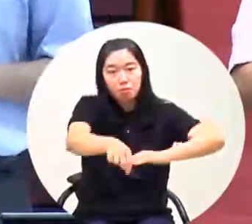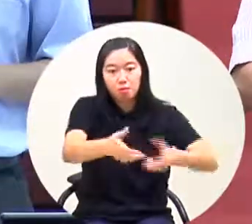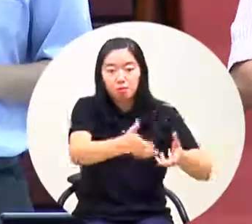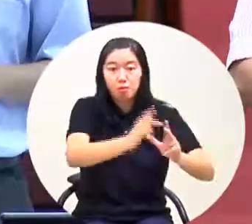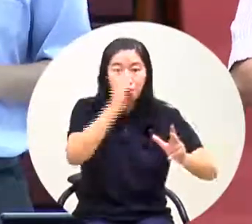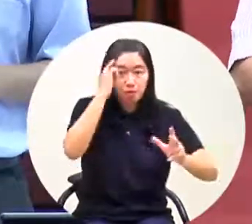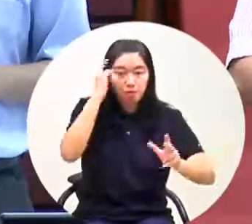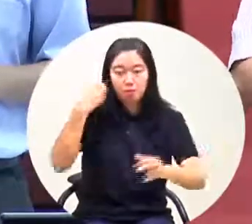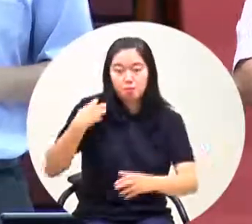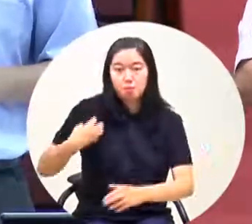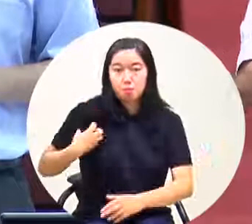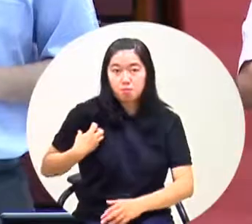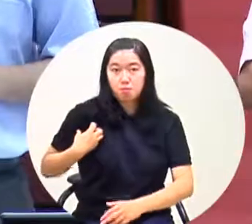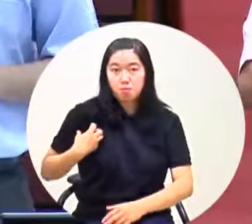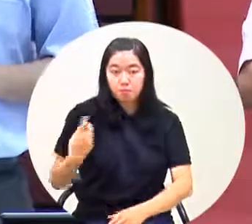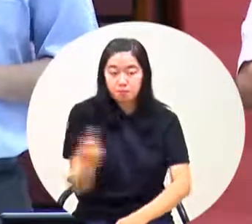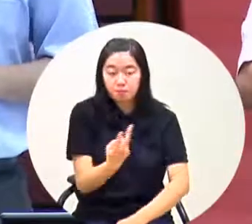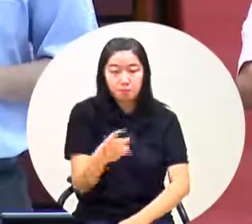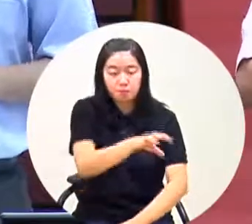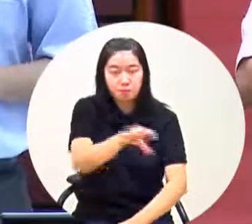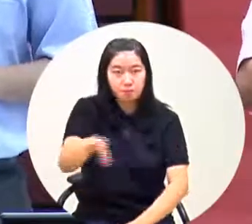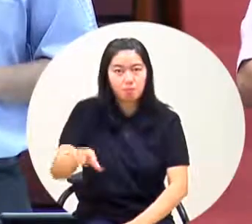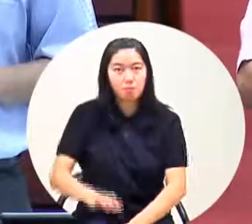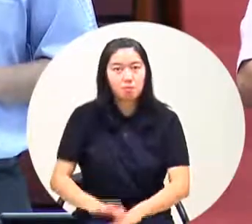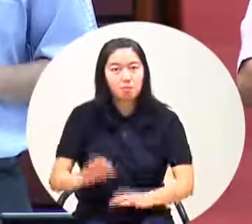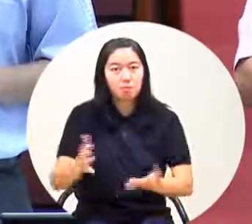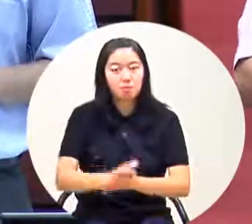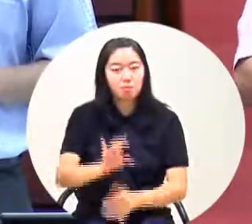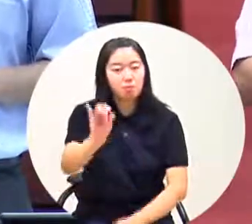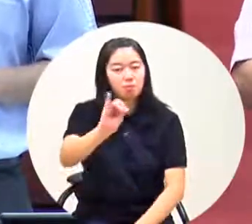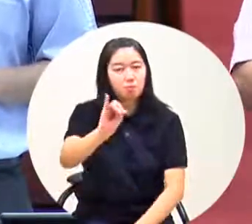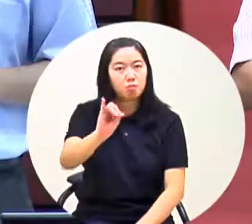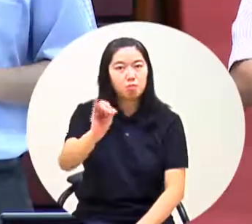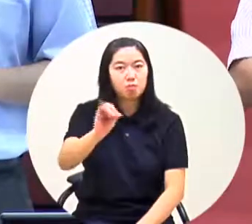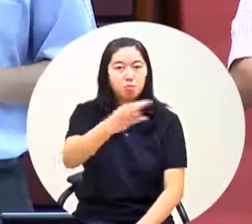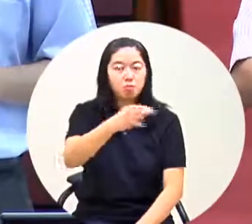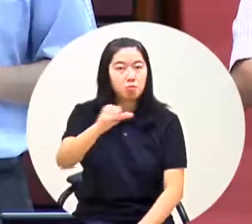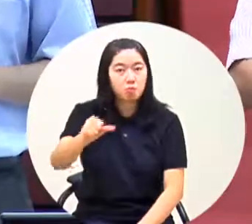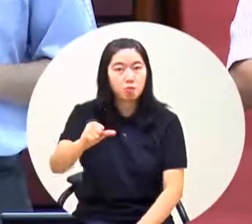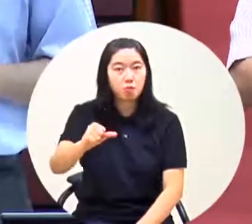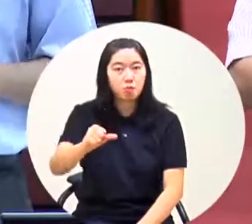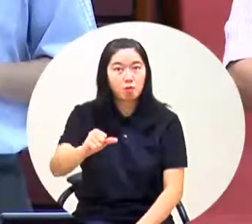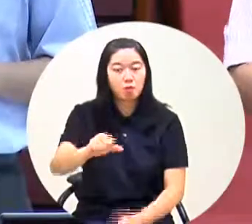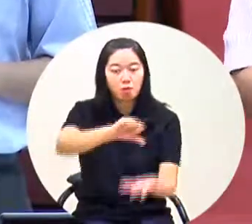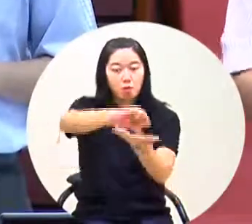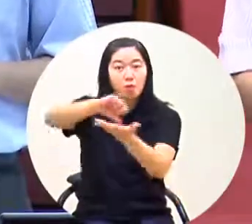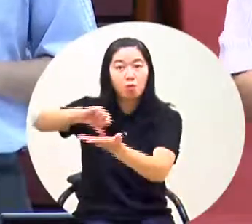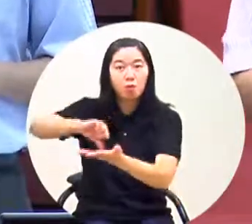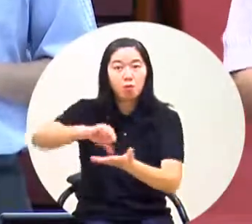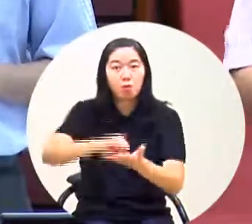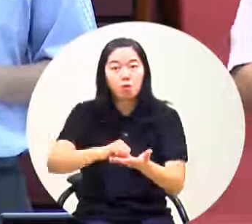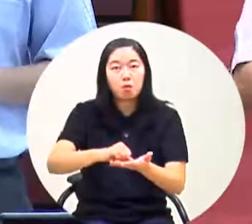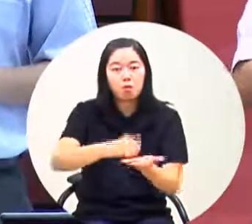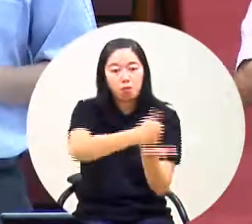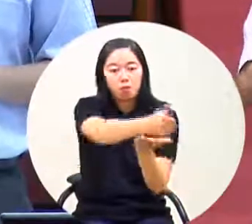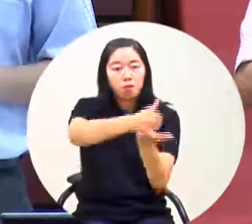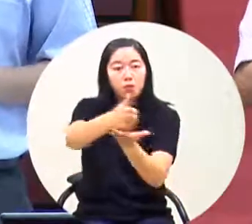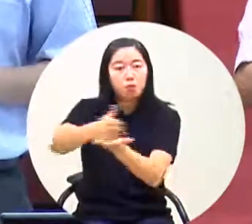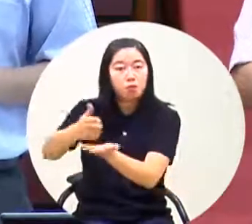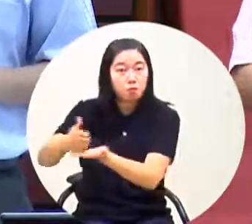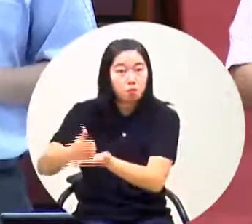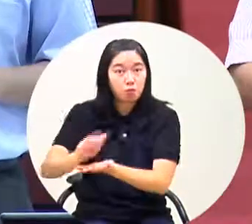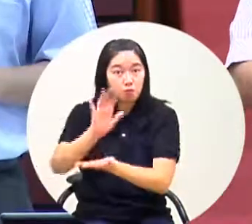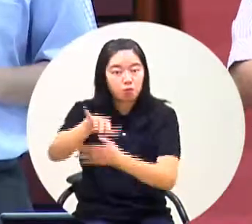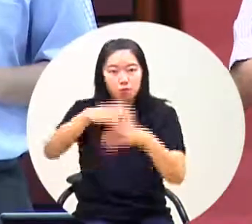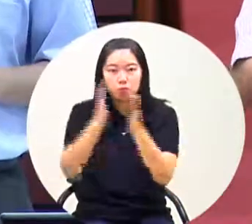关呐、啊、哈，超过1000多公顷的一个灌溉用水，都是靠按着后进溪的水来